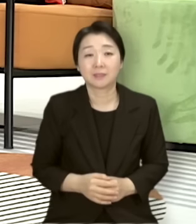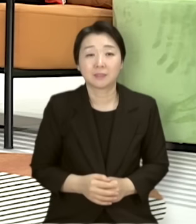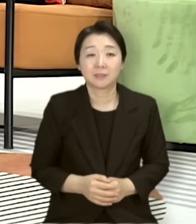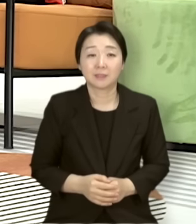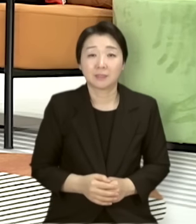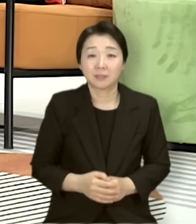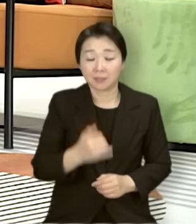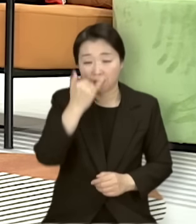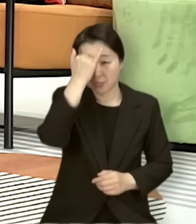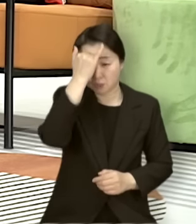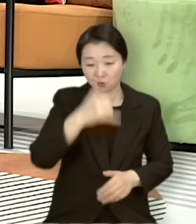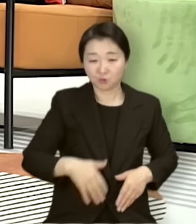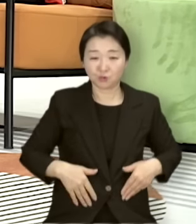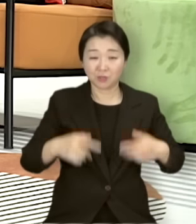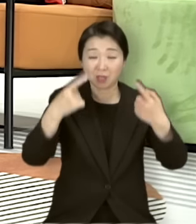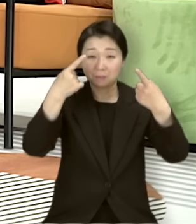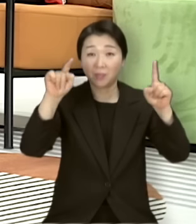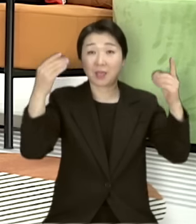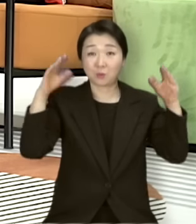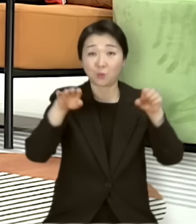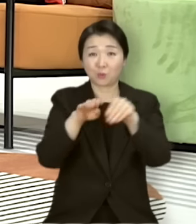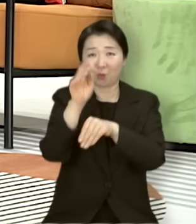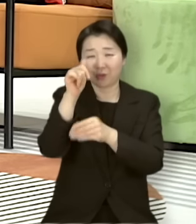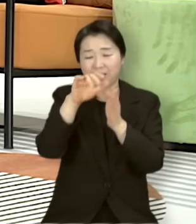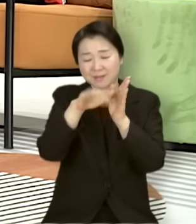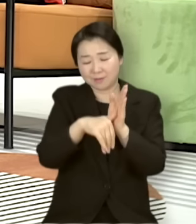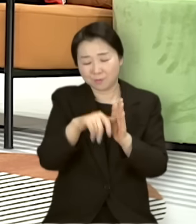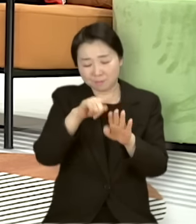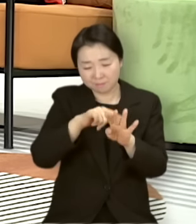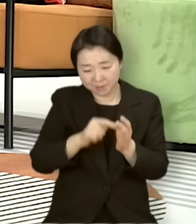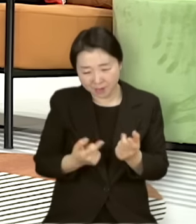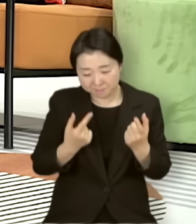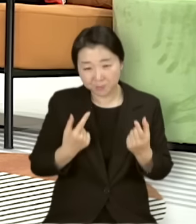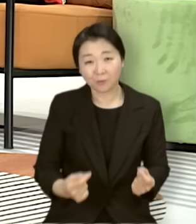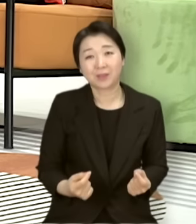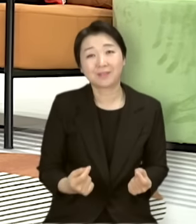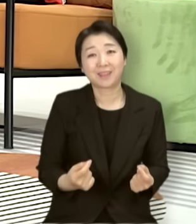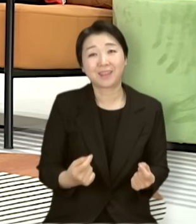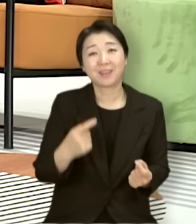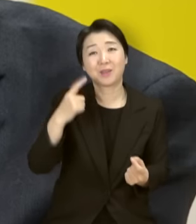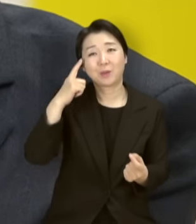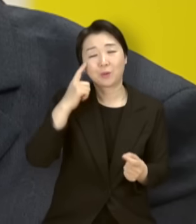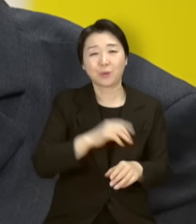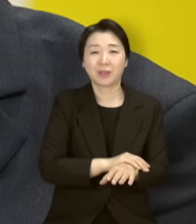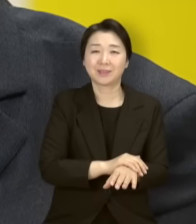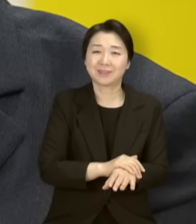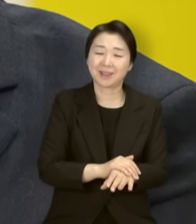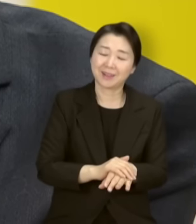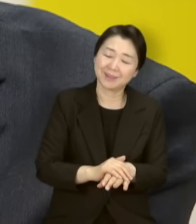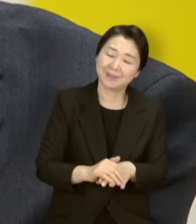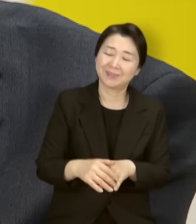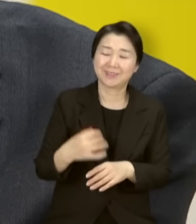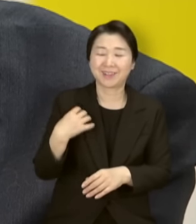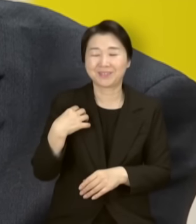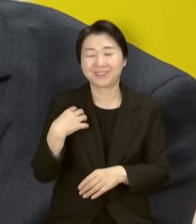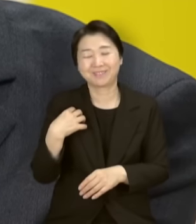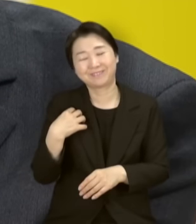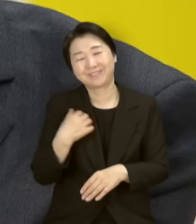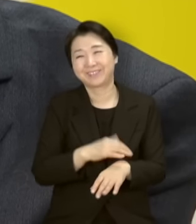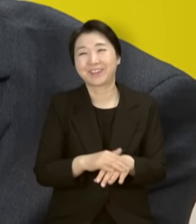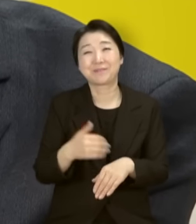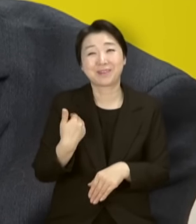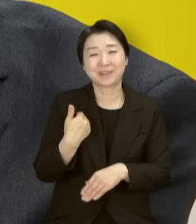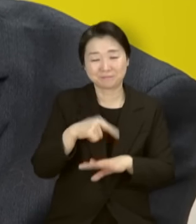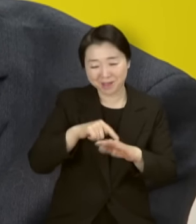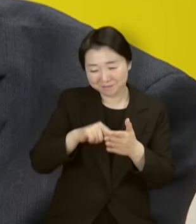제가 충남대학 총장할 때도 같았습니다. 네. 얼마나 성실하게 감당을 했는지 모르겠는데 한 마음속에 그